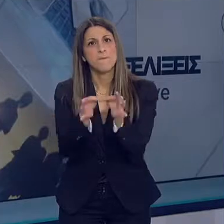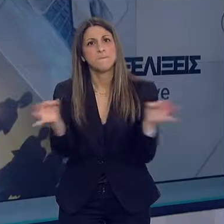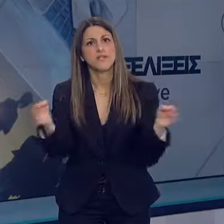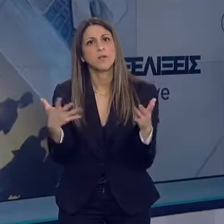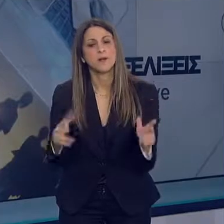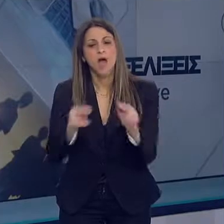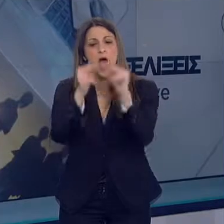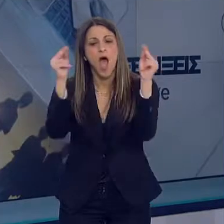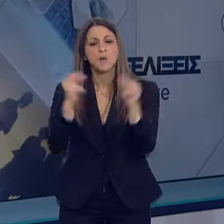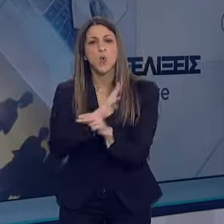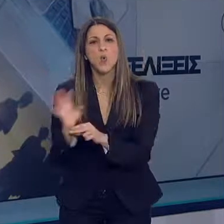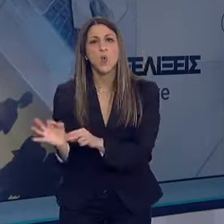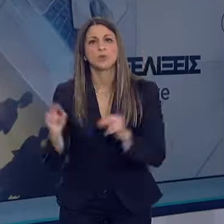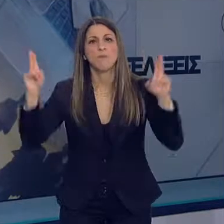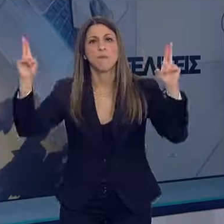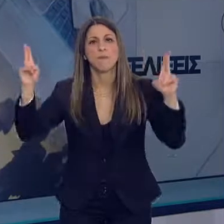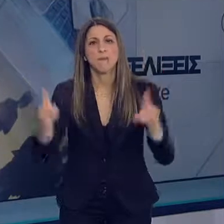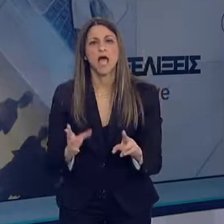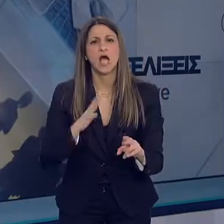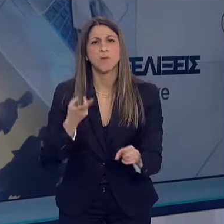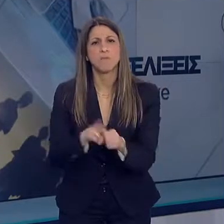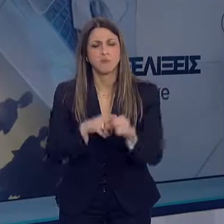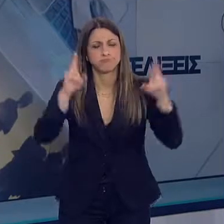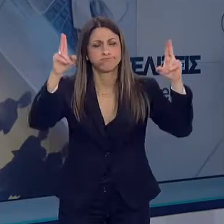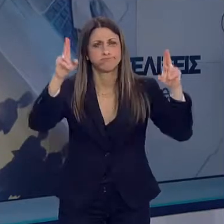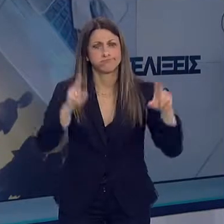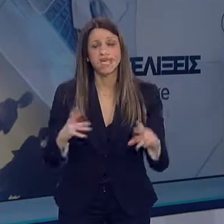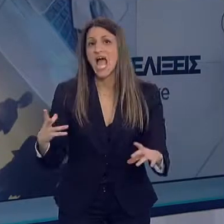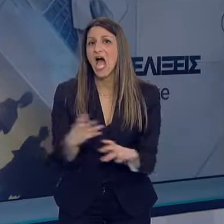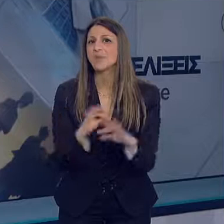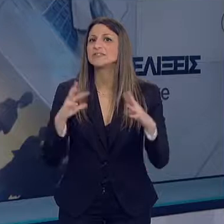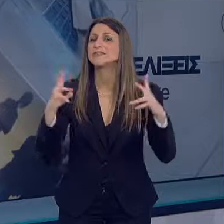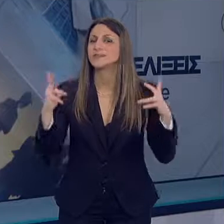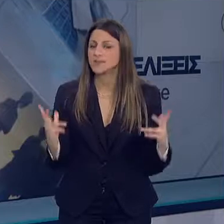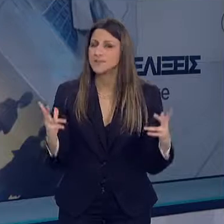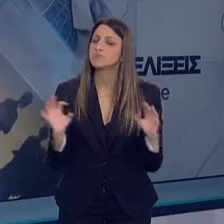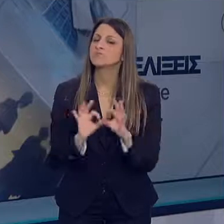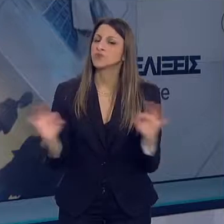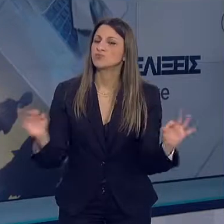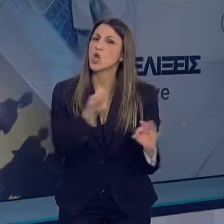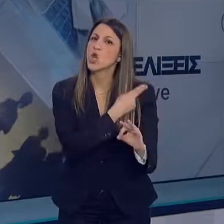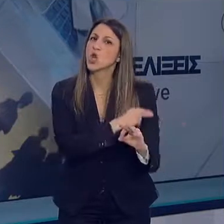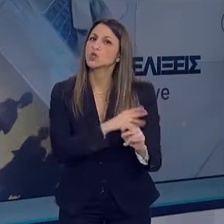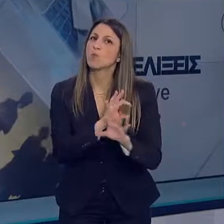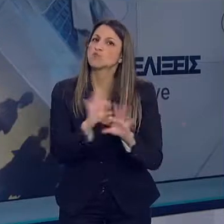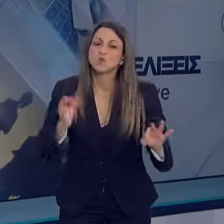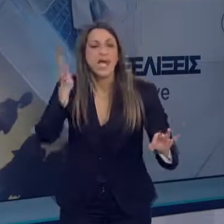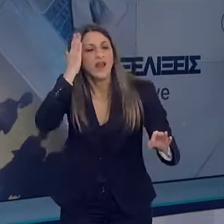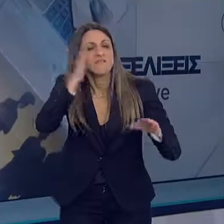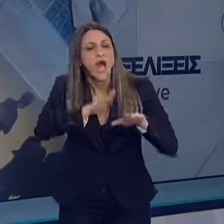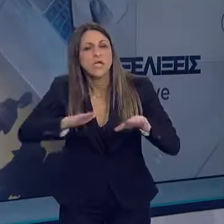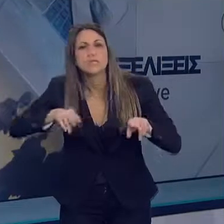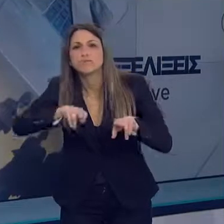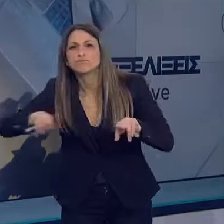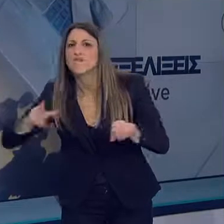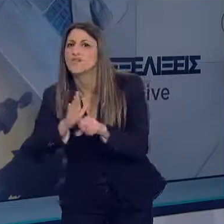μόνο να περιορίσουμε τη μετάδοση του ιού, αλλά και να καταστήσουμε λειτουργικό και αποτελεσματικό το σύστημα υγείας.